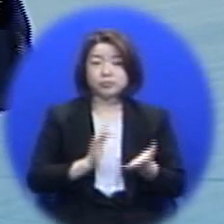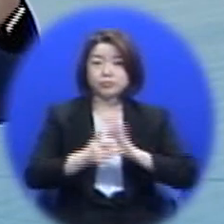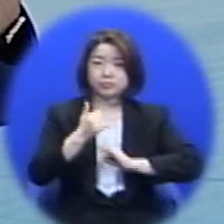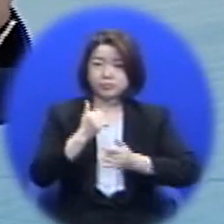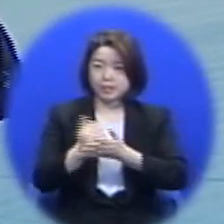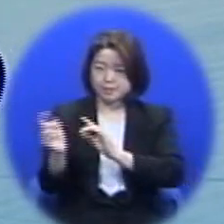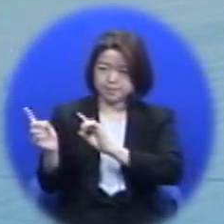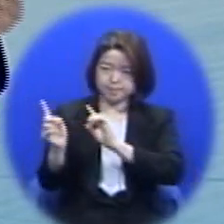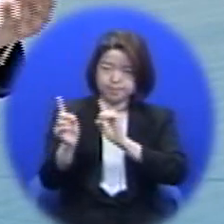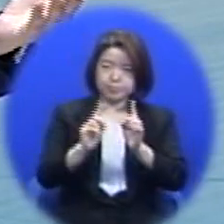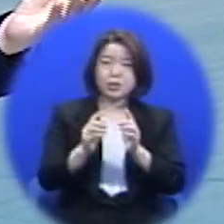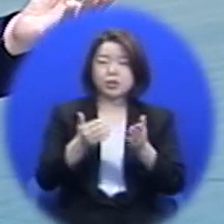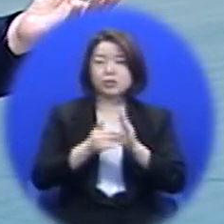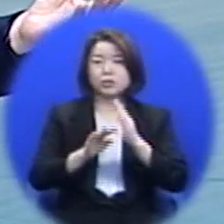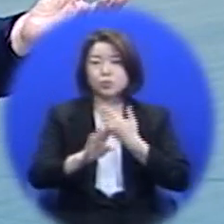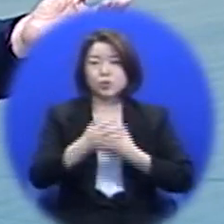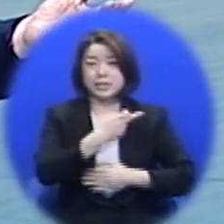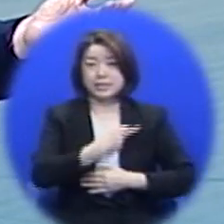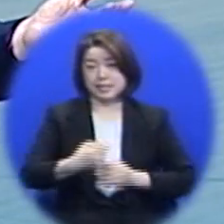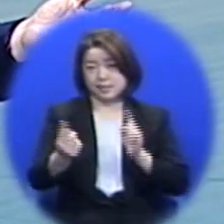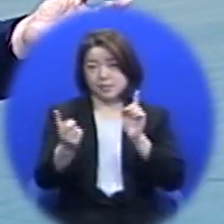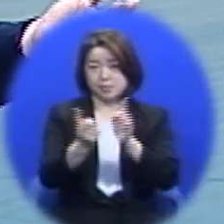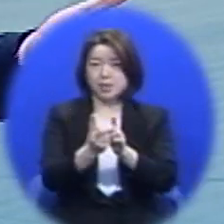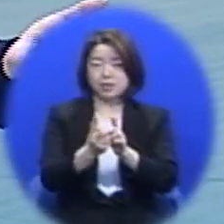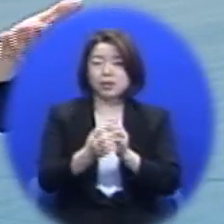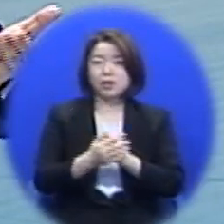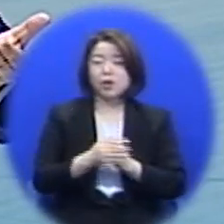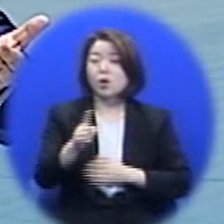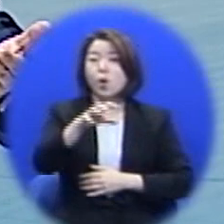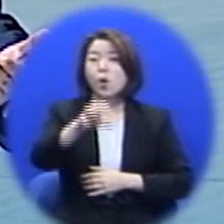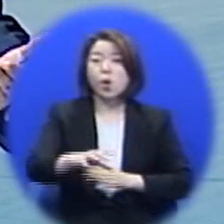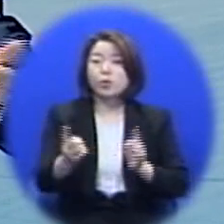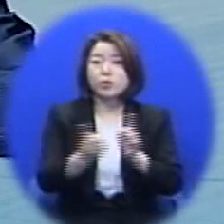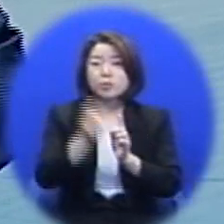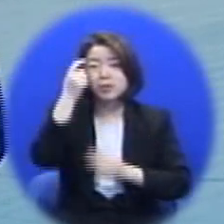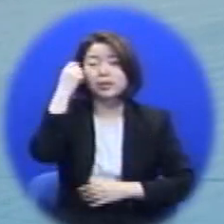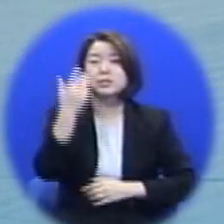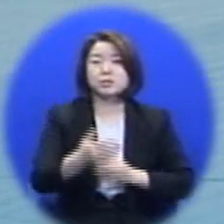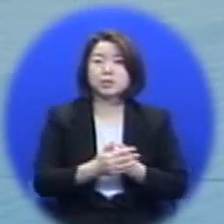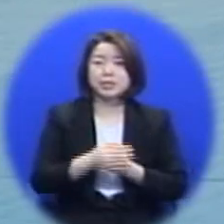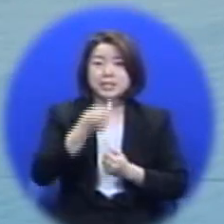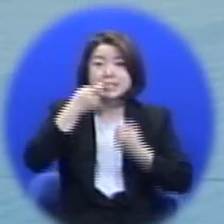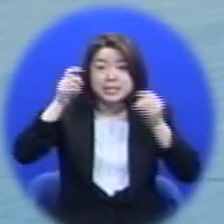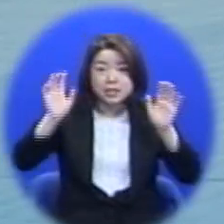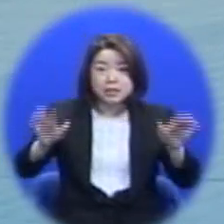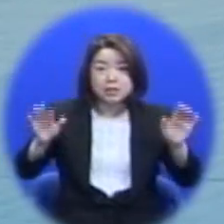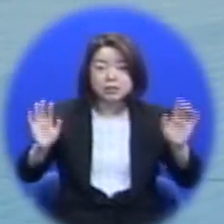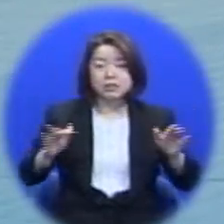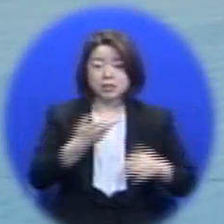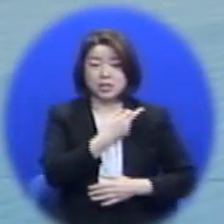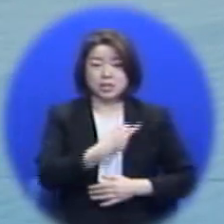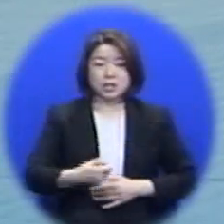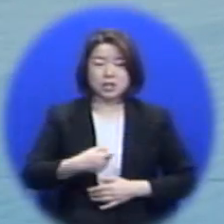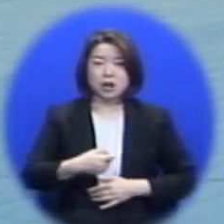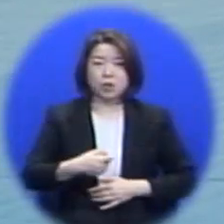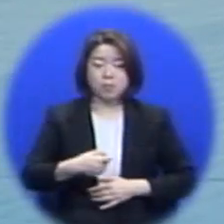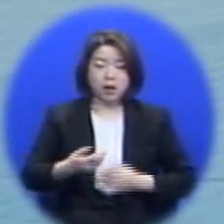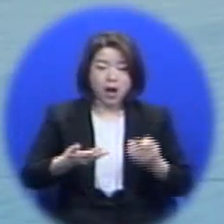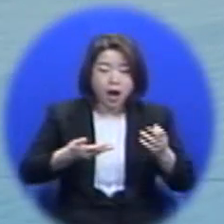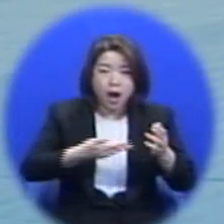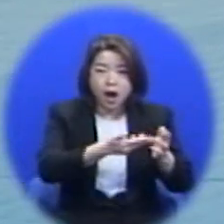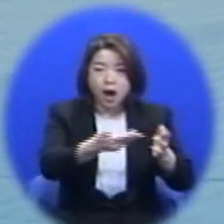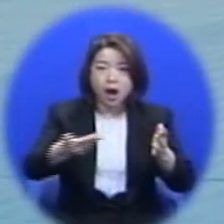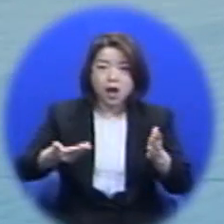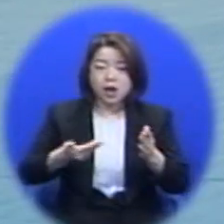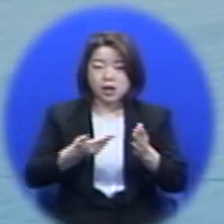예수님이 부활하신 다음에 제자들을 만났어요. 어디서 만나셨습니까? 천사들이 제자들에게 갈릴리로 가라고 그래서